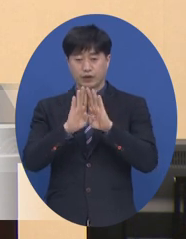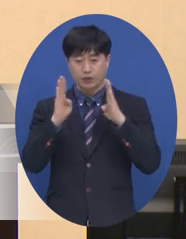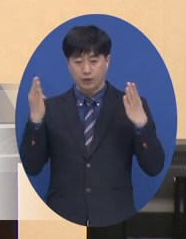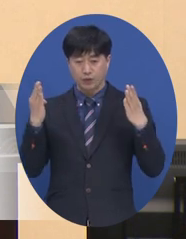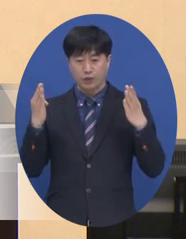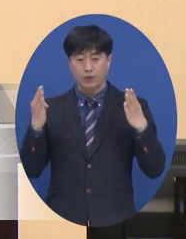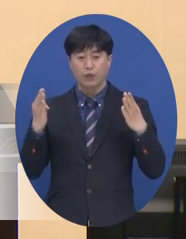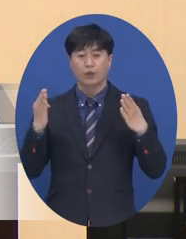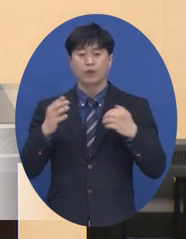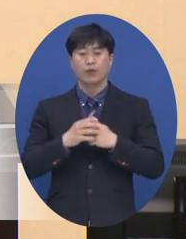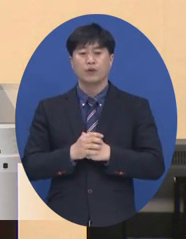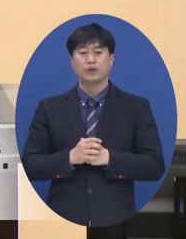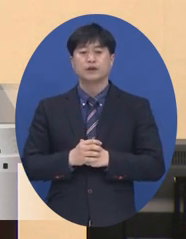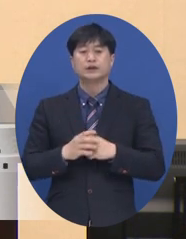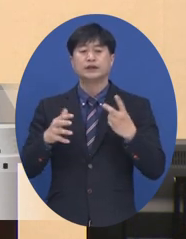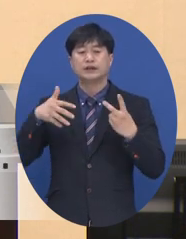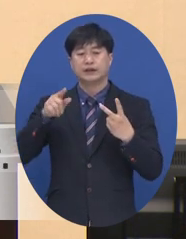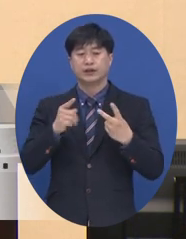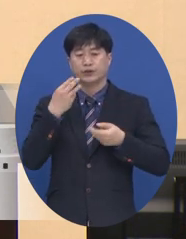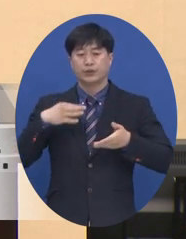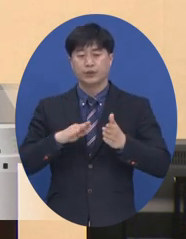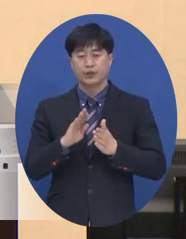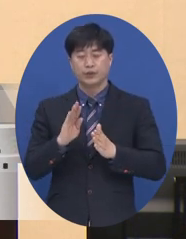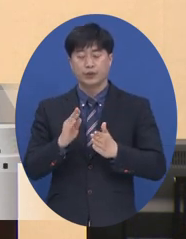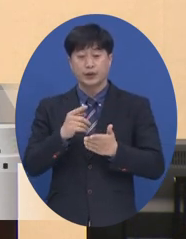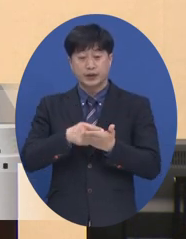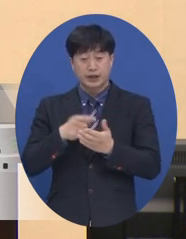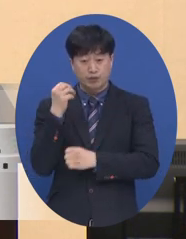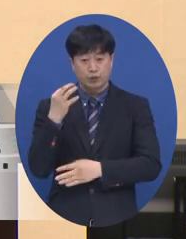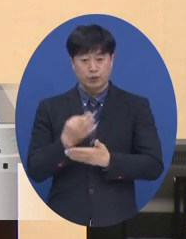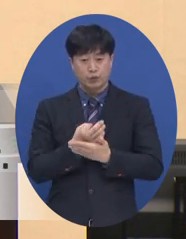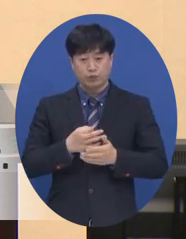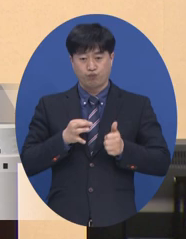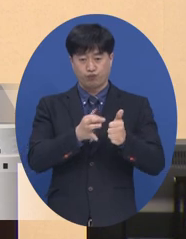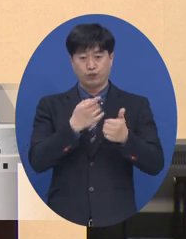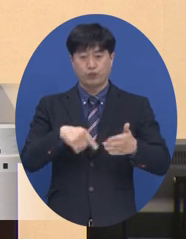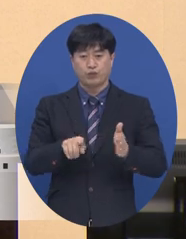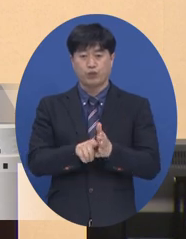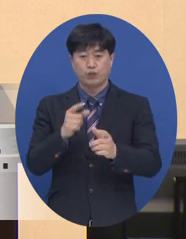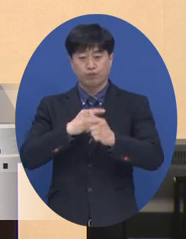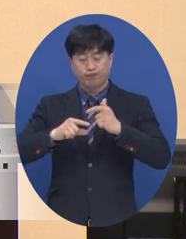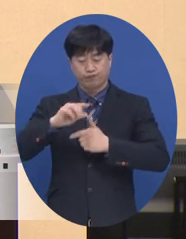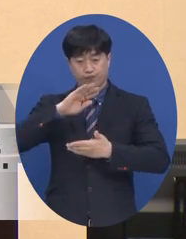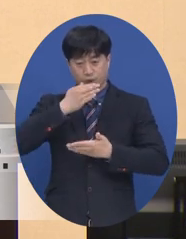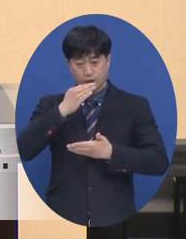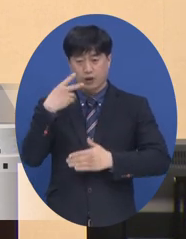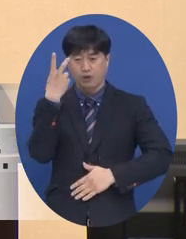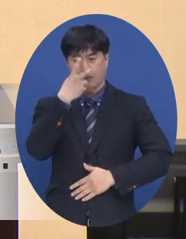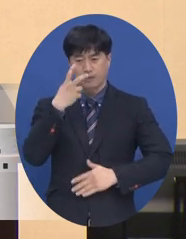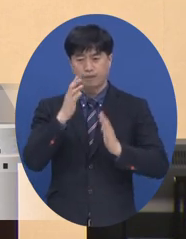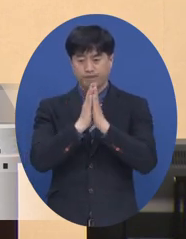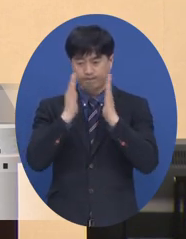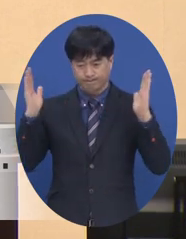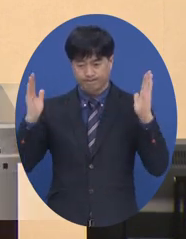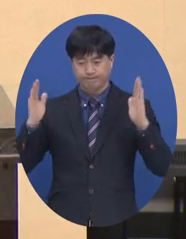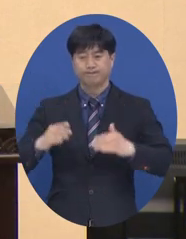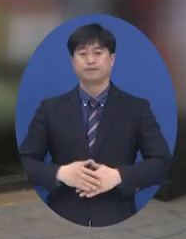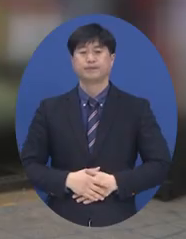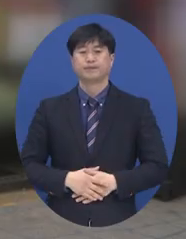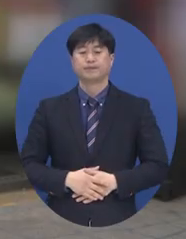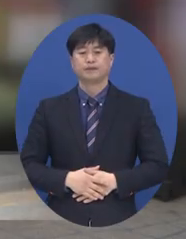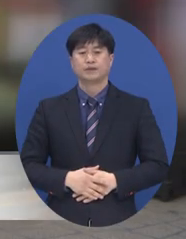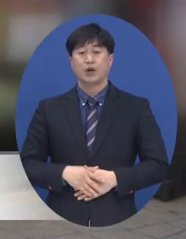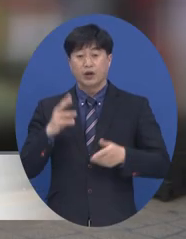제349회 임시회를 열고 제2차 경기도 재난기본소득 지급을 위한 추경 예산안 심의를